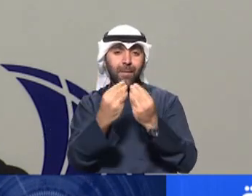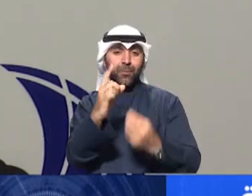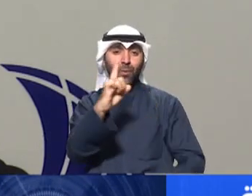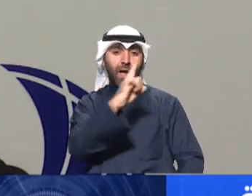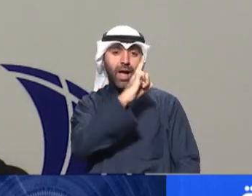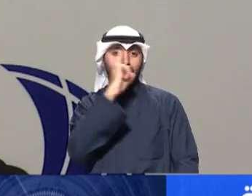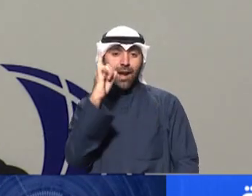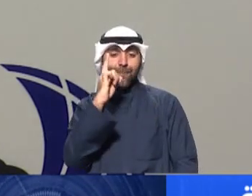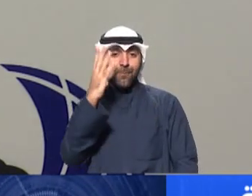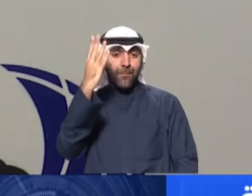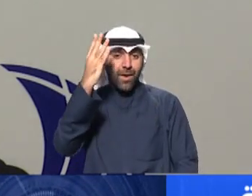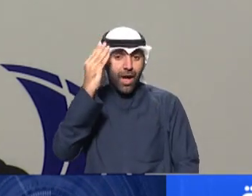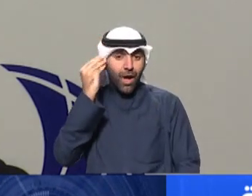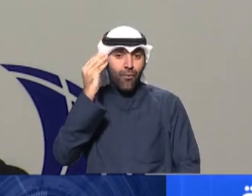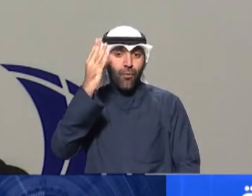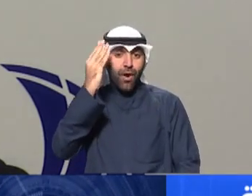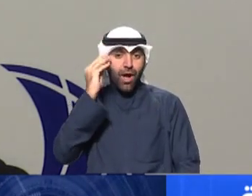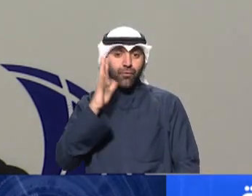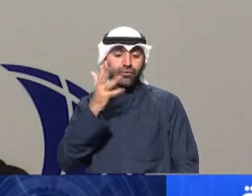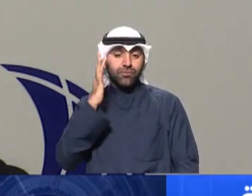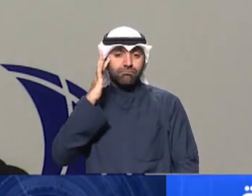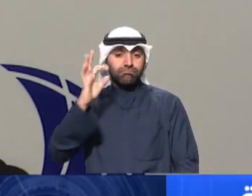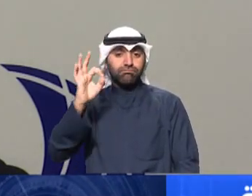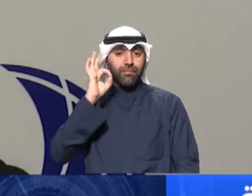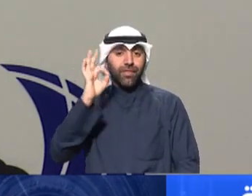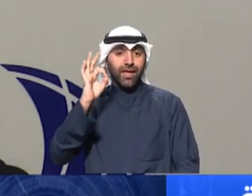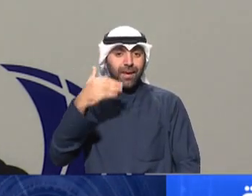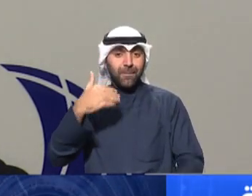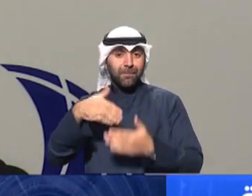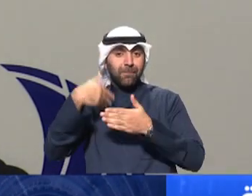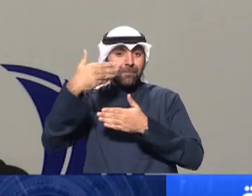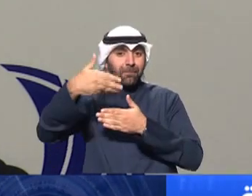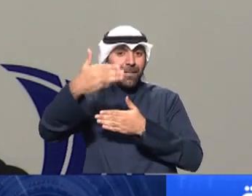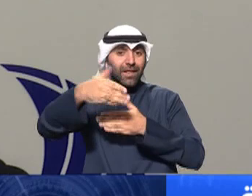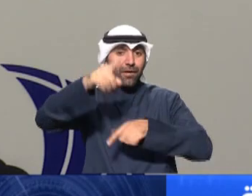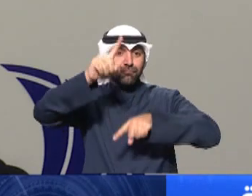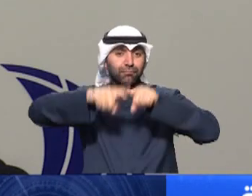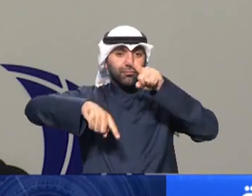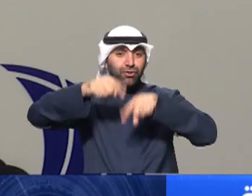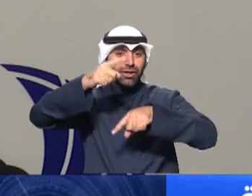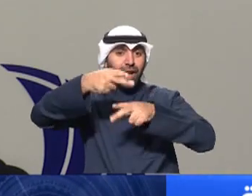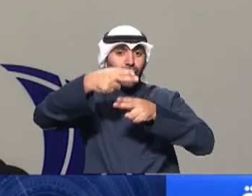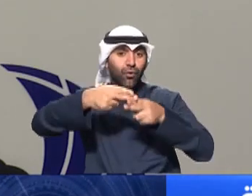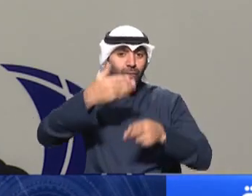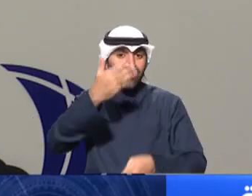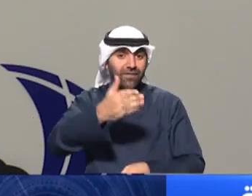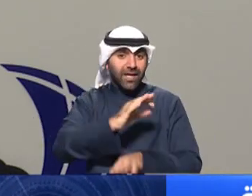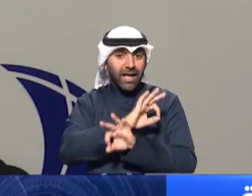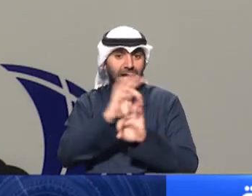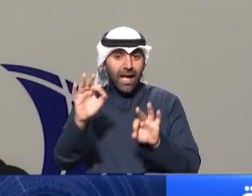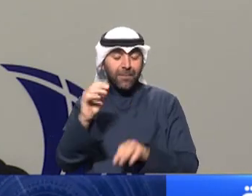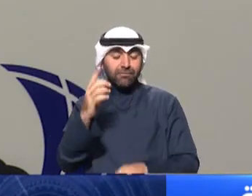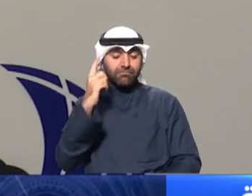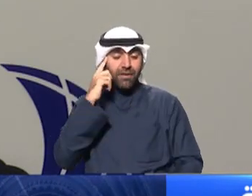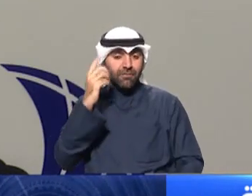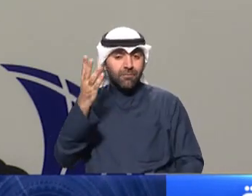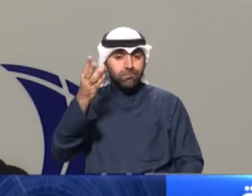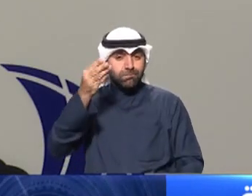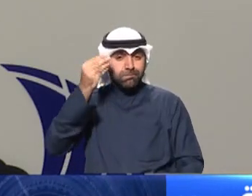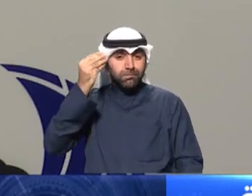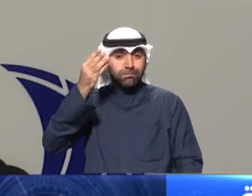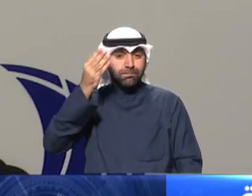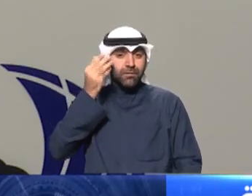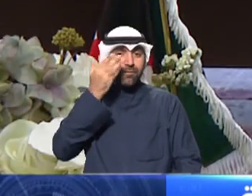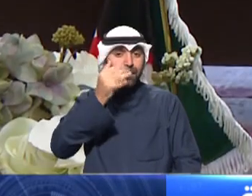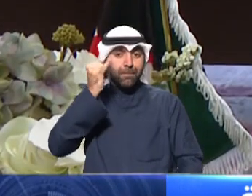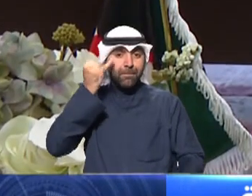أزمة تحدث في الكويت احنا نكون جاهزين لها، بس مجرد يكون في تغيير بسيط حتى تتماشى مع الأزمة